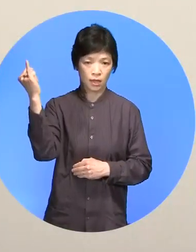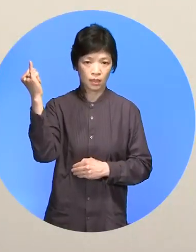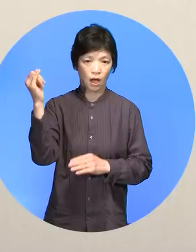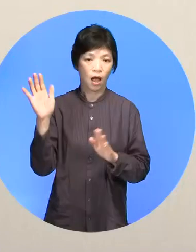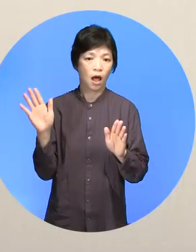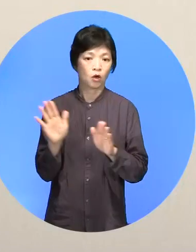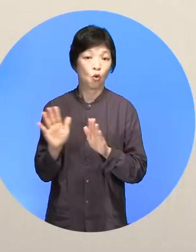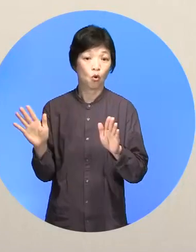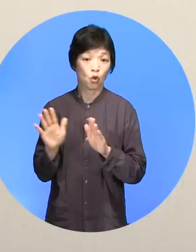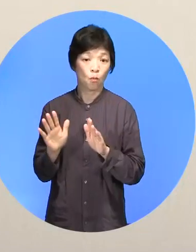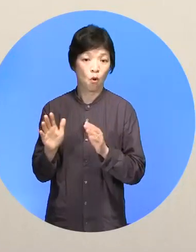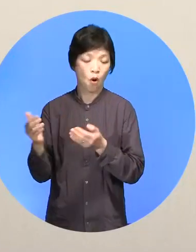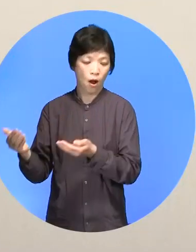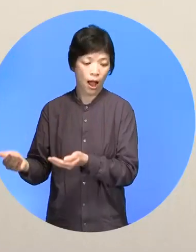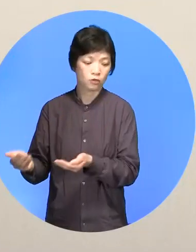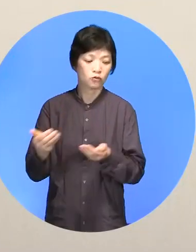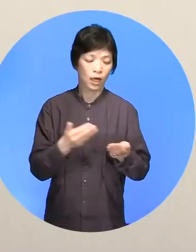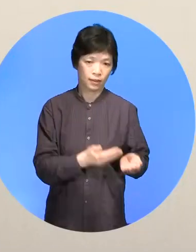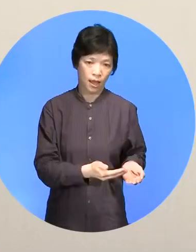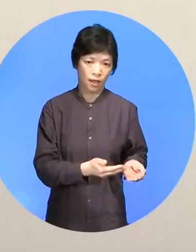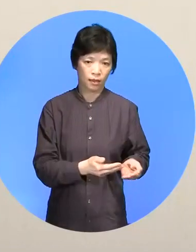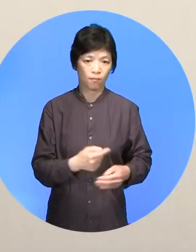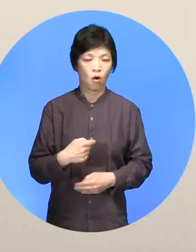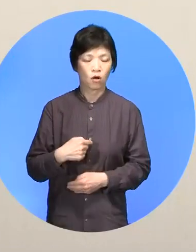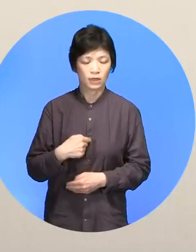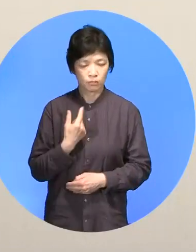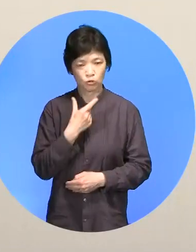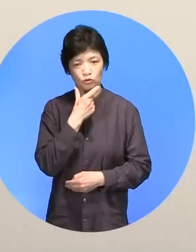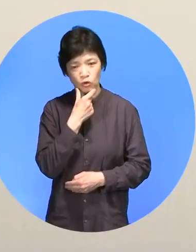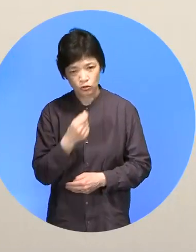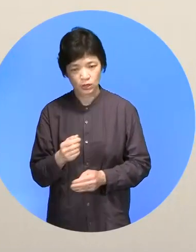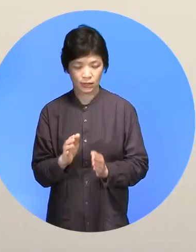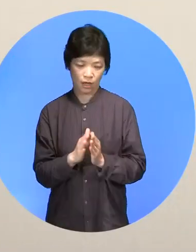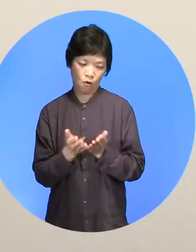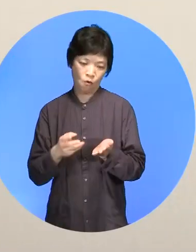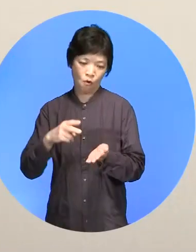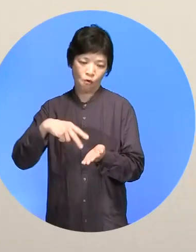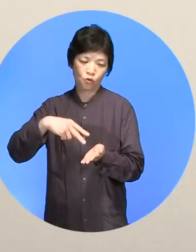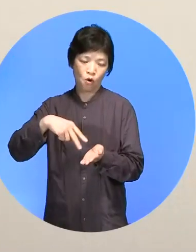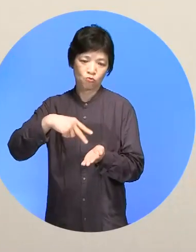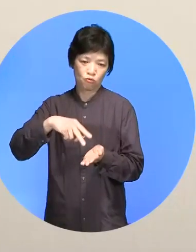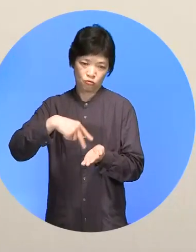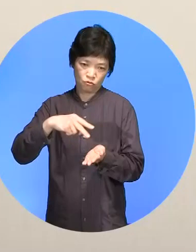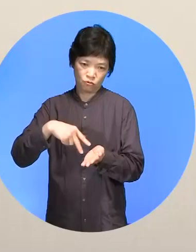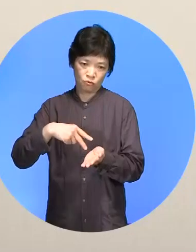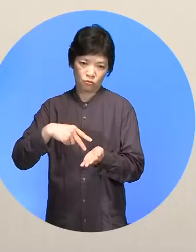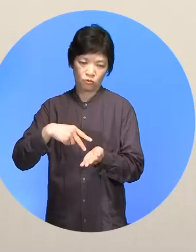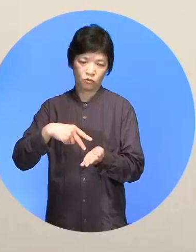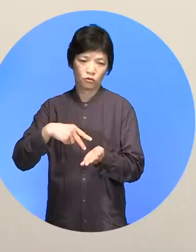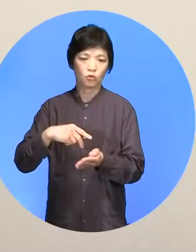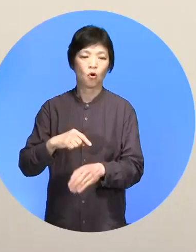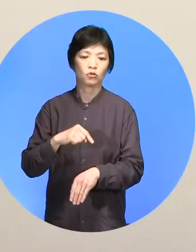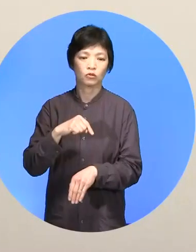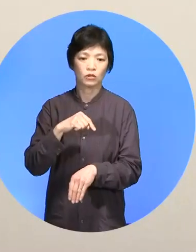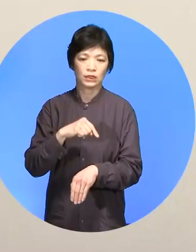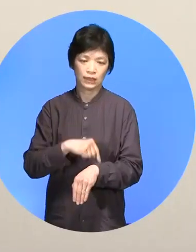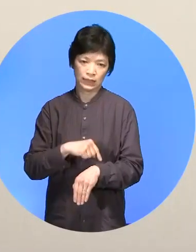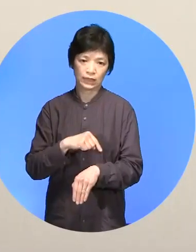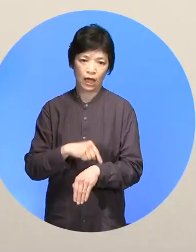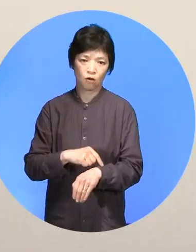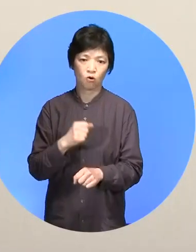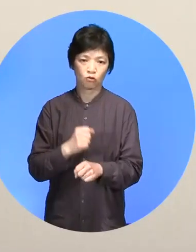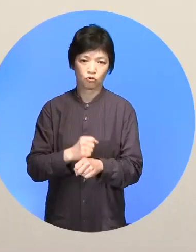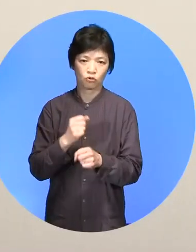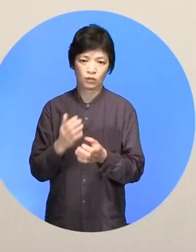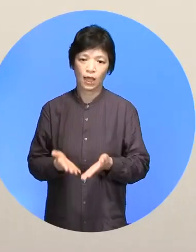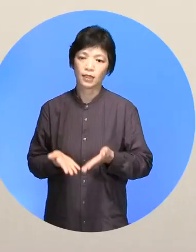び読書タイムというので子育て中のお母さんが自分の本をですね、読みたいというので一気にですね、子どもを預かり